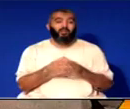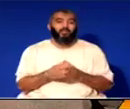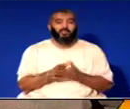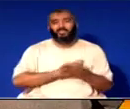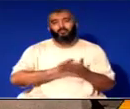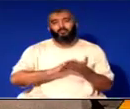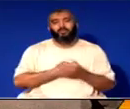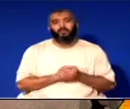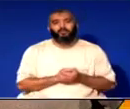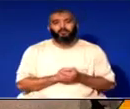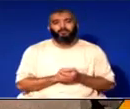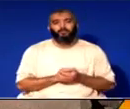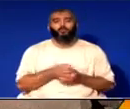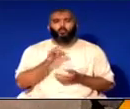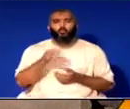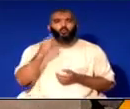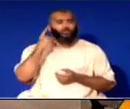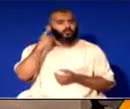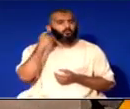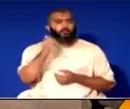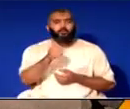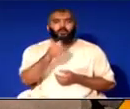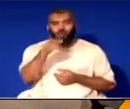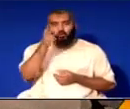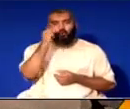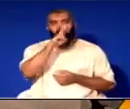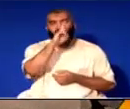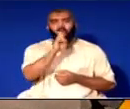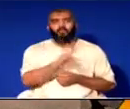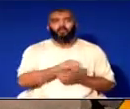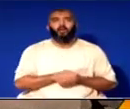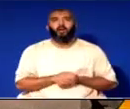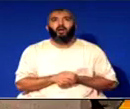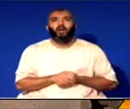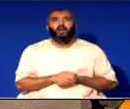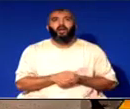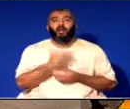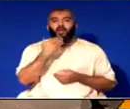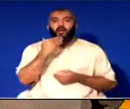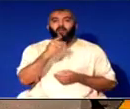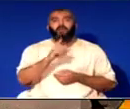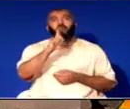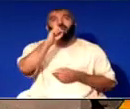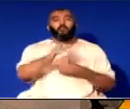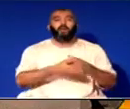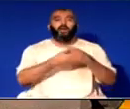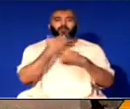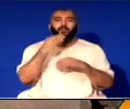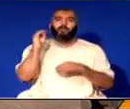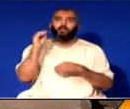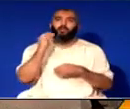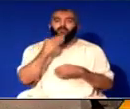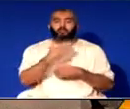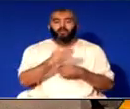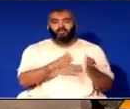وش عينك في الشيخ وش يتصلي هذه؟ مفهوم السؤال نعم مفهوم السؤال سيدتي. ربي يعاونكم خويا يعطيكم الصحة.